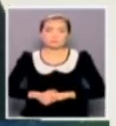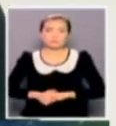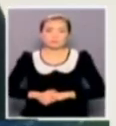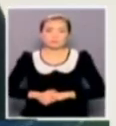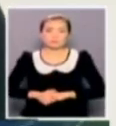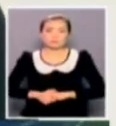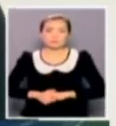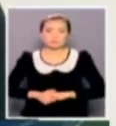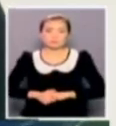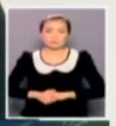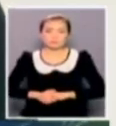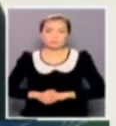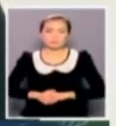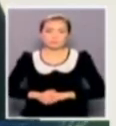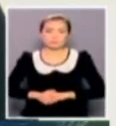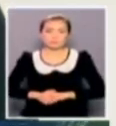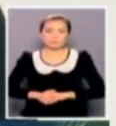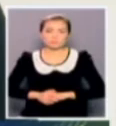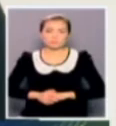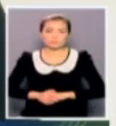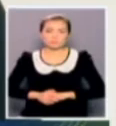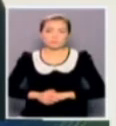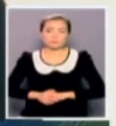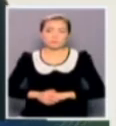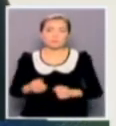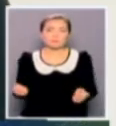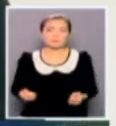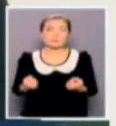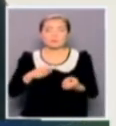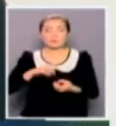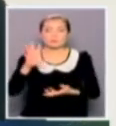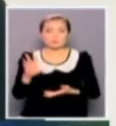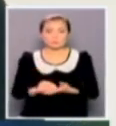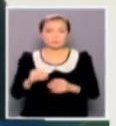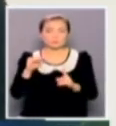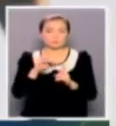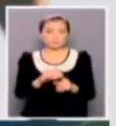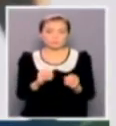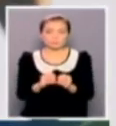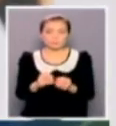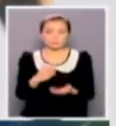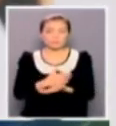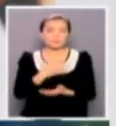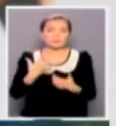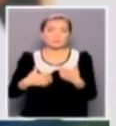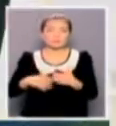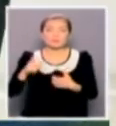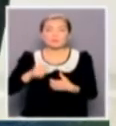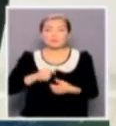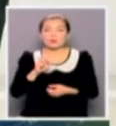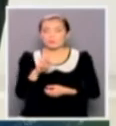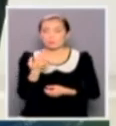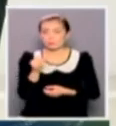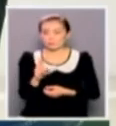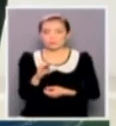коллективтің өте бір тату болуына үлкен үлесін қосып, бәріміз соң артынан ілесіп жүреміз. Орта жастан асқан соң